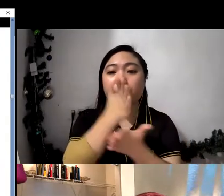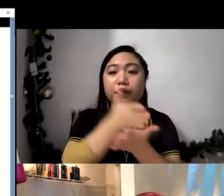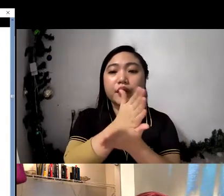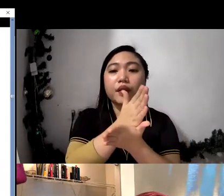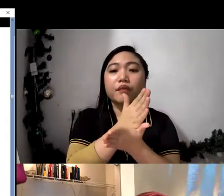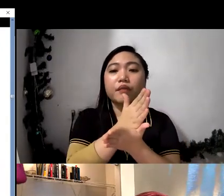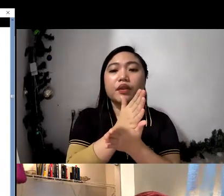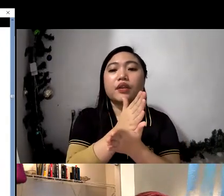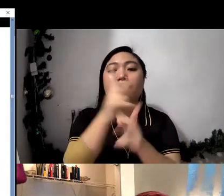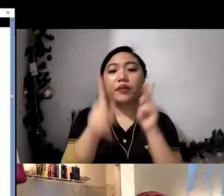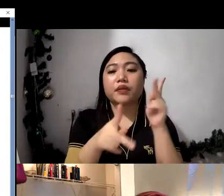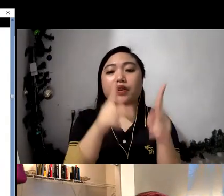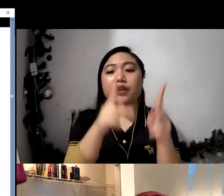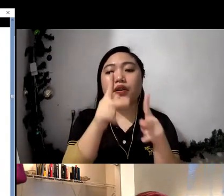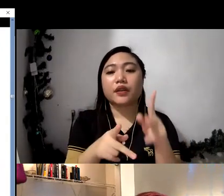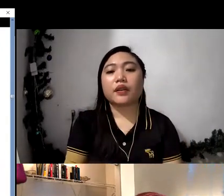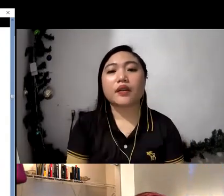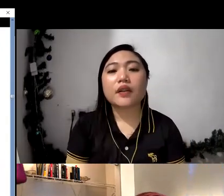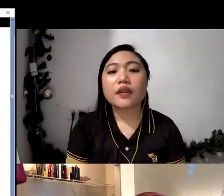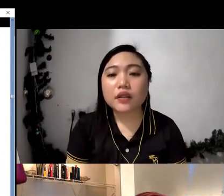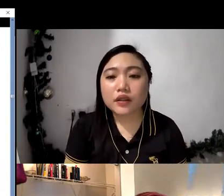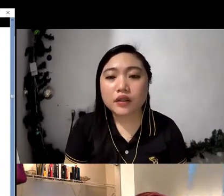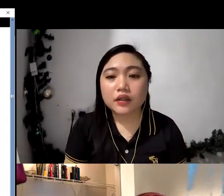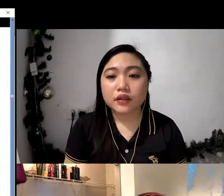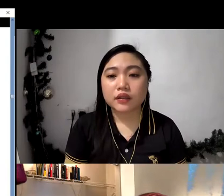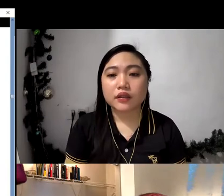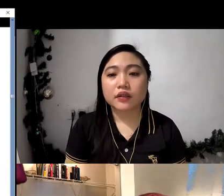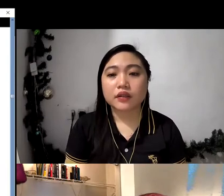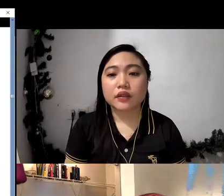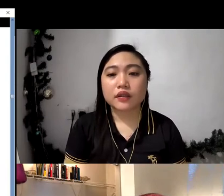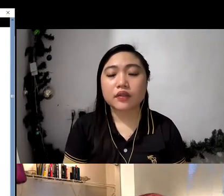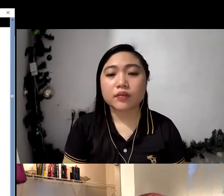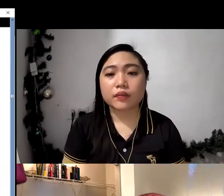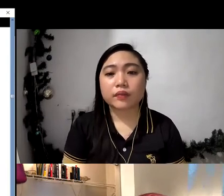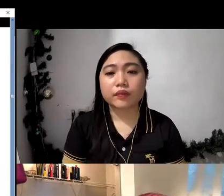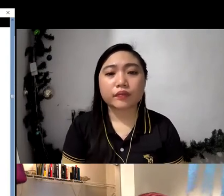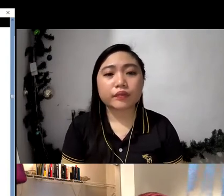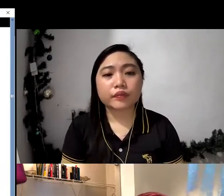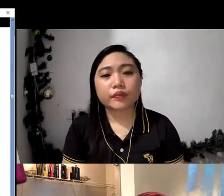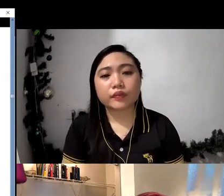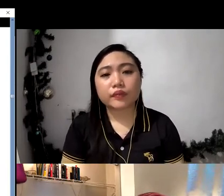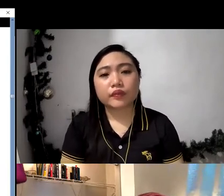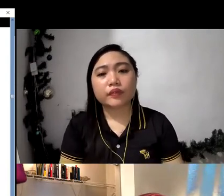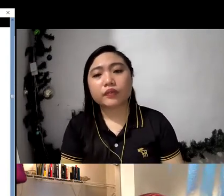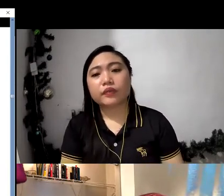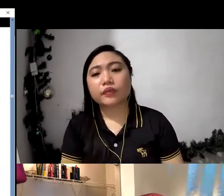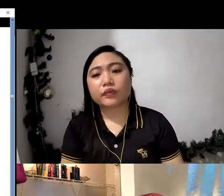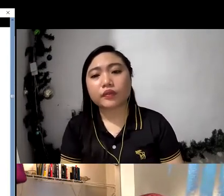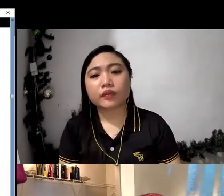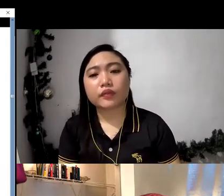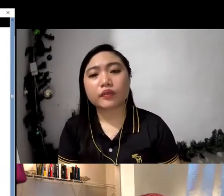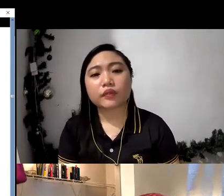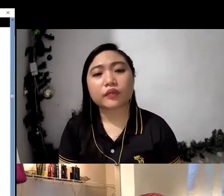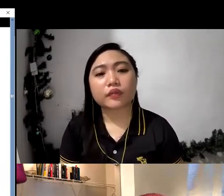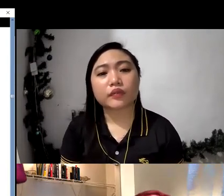of gender. Now that's a concept, no? Lalong-lalo na sa GAD. Pero para mapag-usapan yung equality of rights, ano yung pinaka-basic na